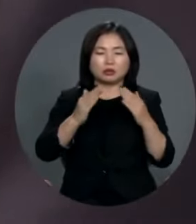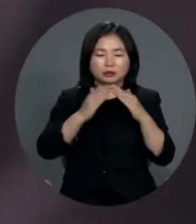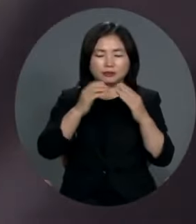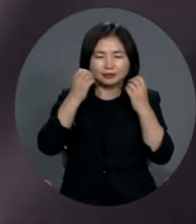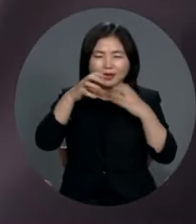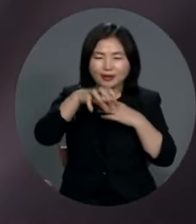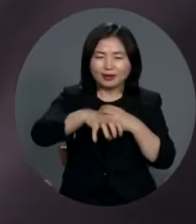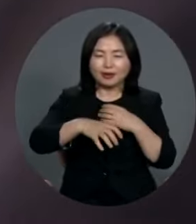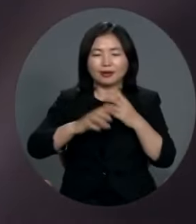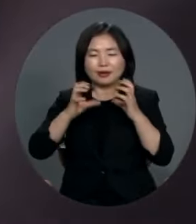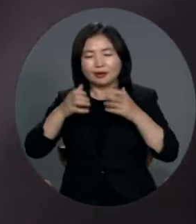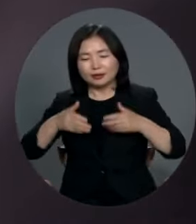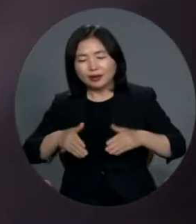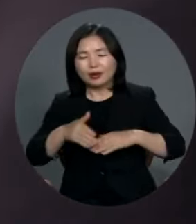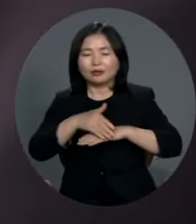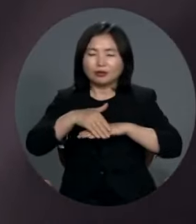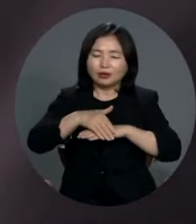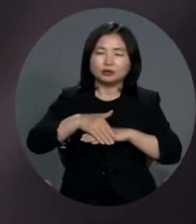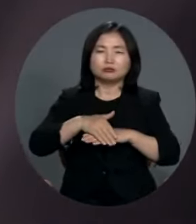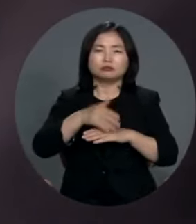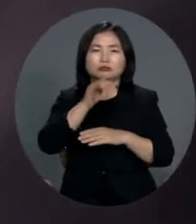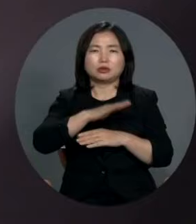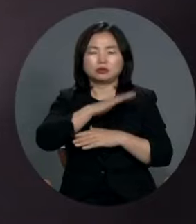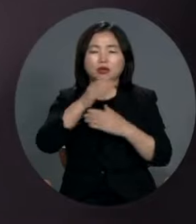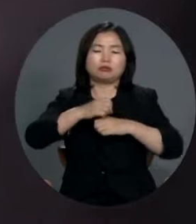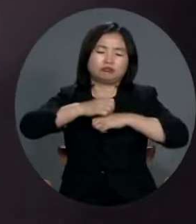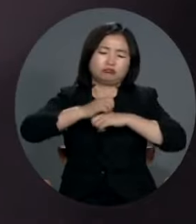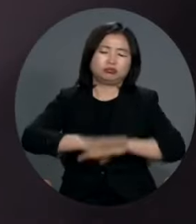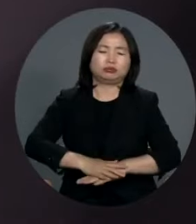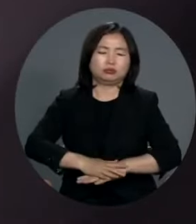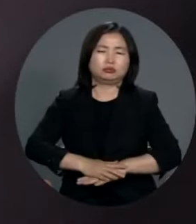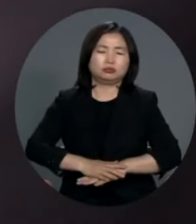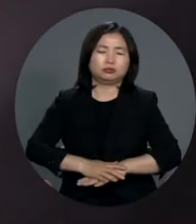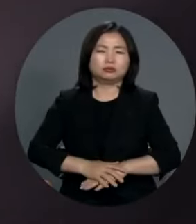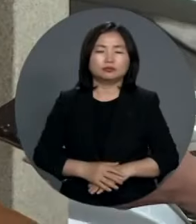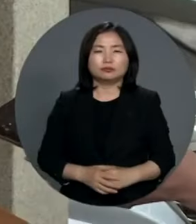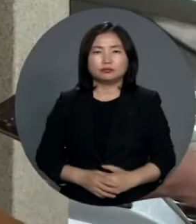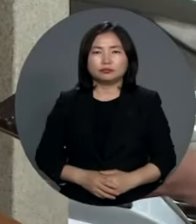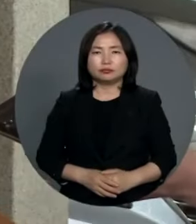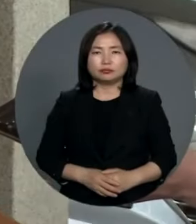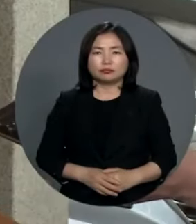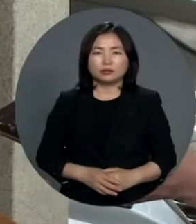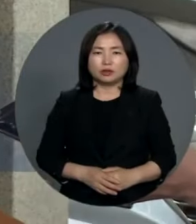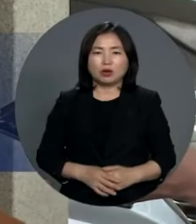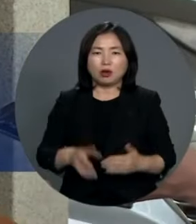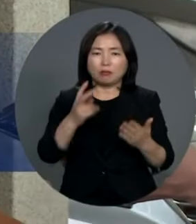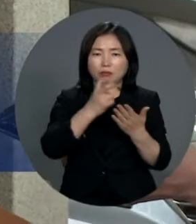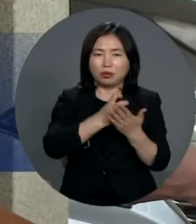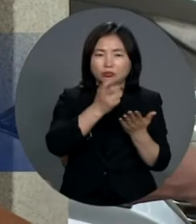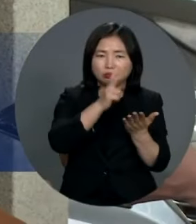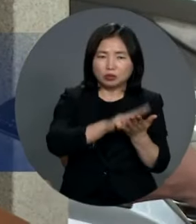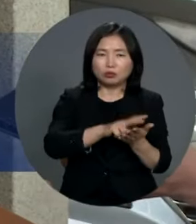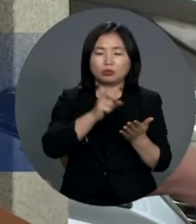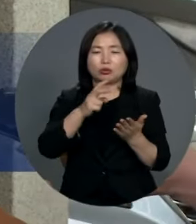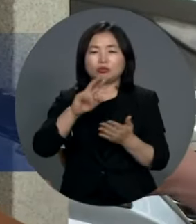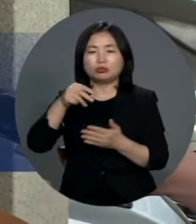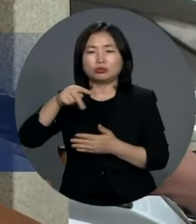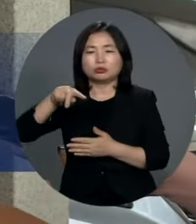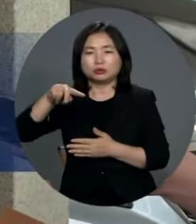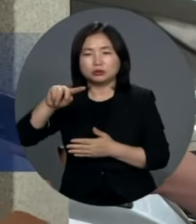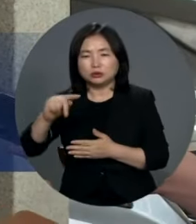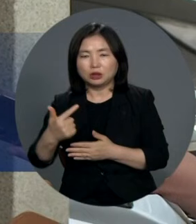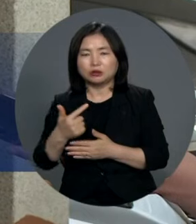보금자리에서 2세 계획도 세웠겠지만 모두 물거품으로 변했습니다. 법제도와 이제 뭐